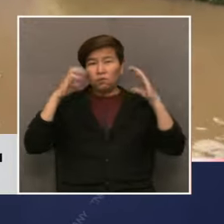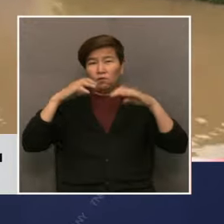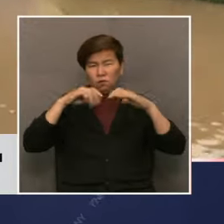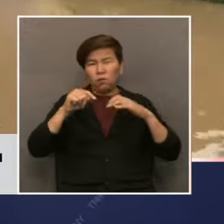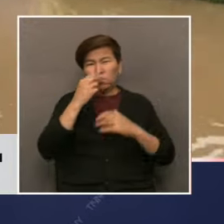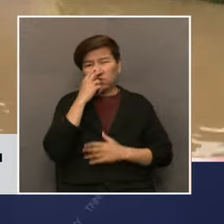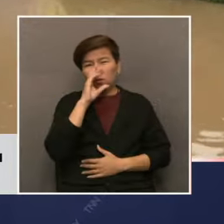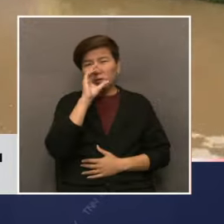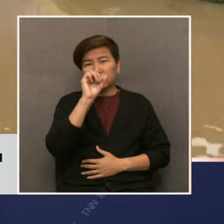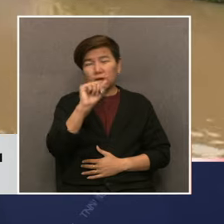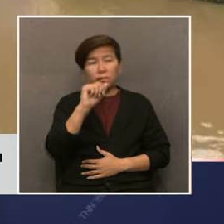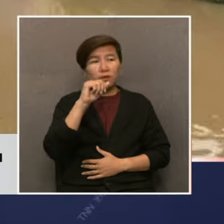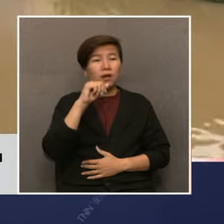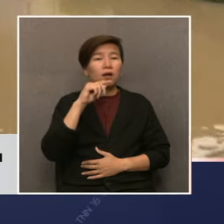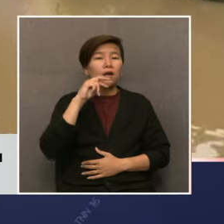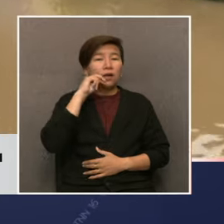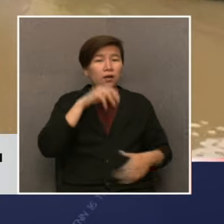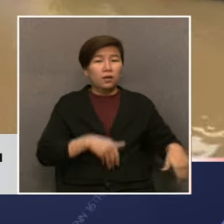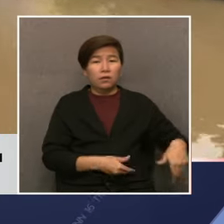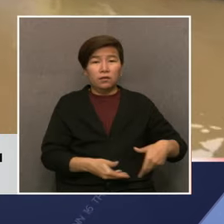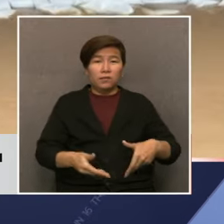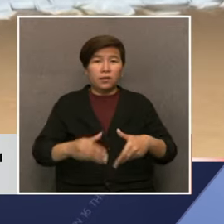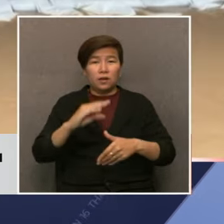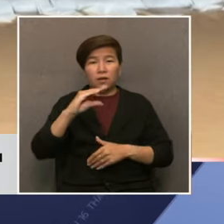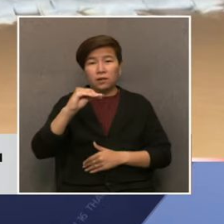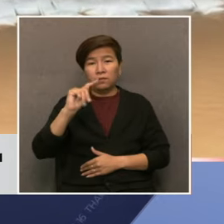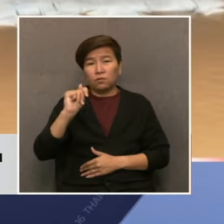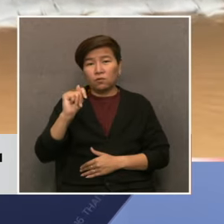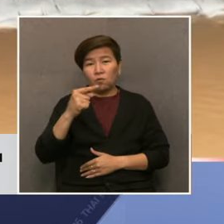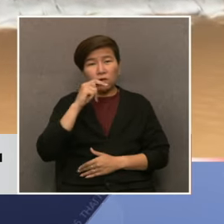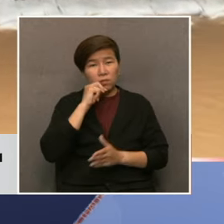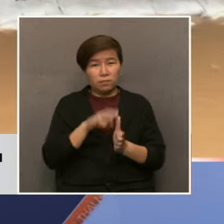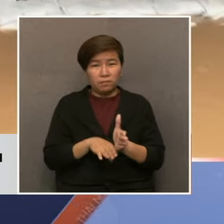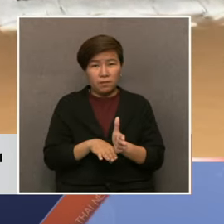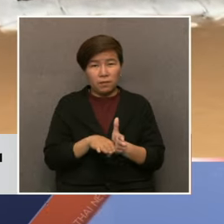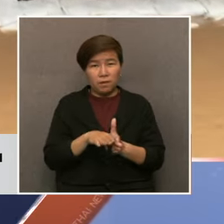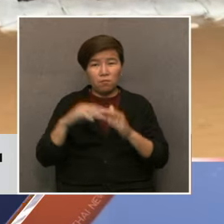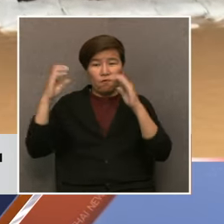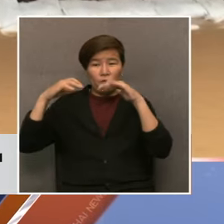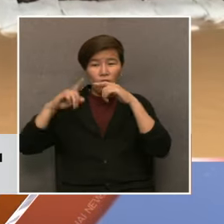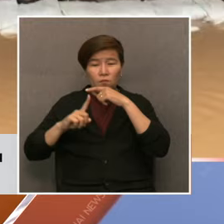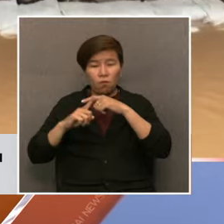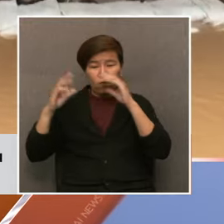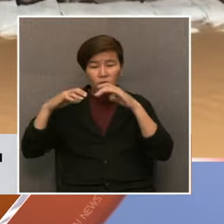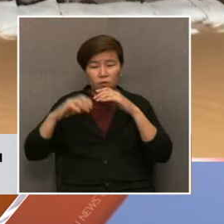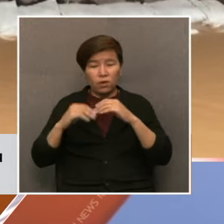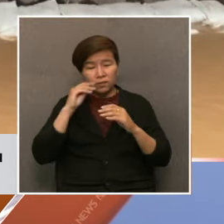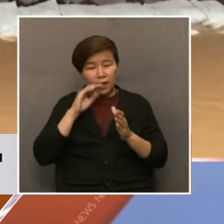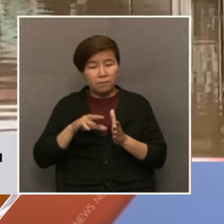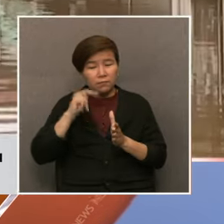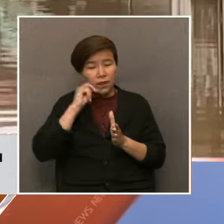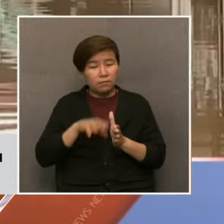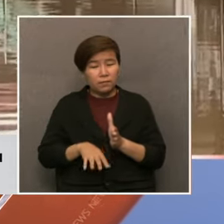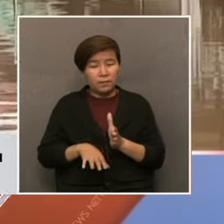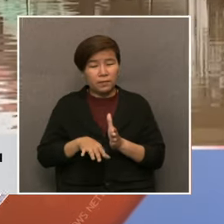ควรนะครับทำให้ปริมาณน้ำในลุ่มน้ำโขงเนี่ยเพิ่มขึ้นนะครับอันนี้ก็ยังเป็นห่วงอยู่ครับ ครับผมแล้วเรื่องของน้ำทะเ